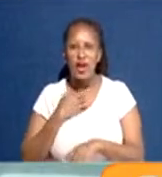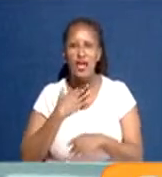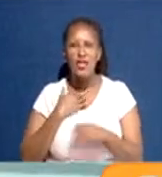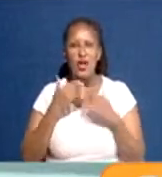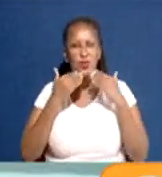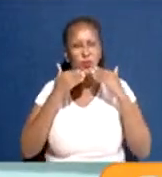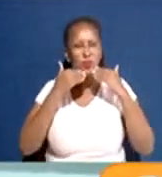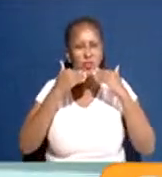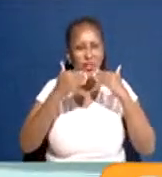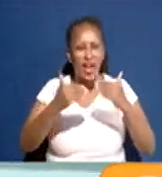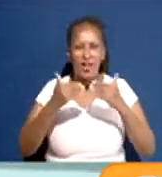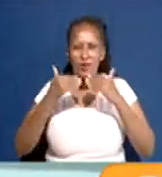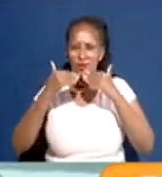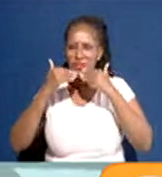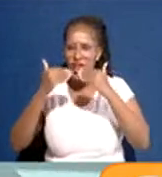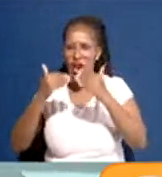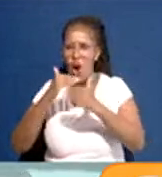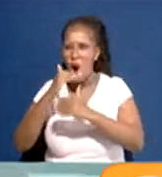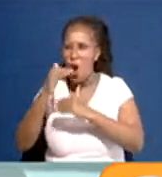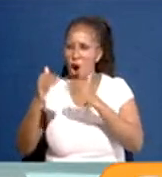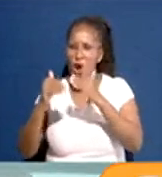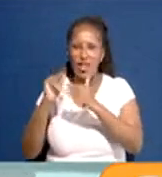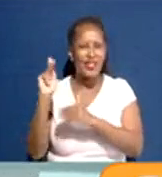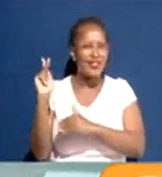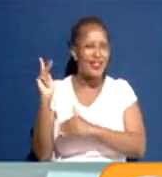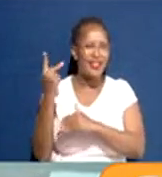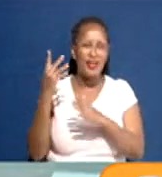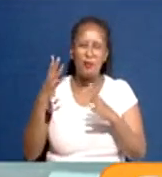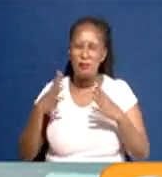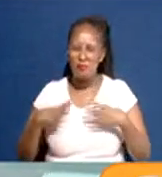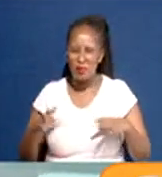kuwashukuru ninyi na Wakenya wote